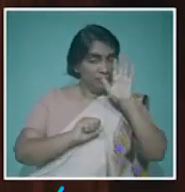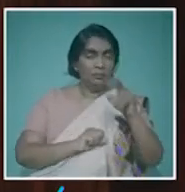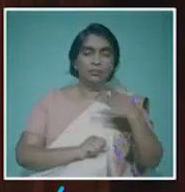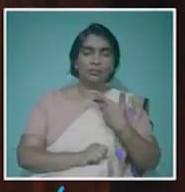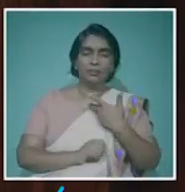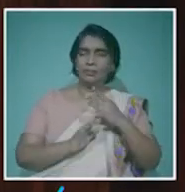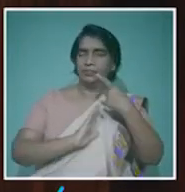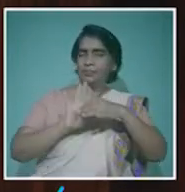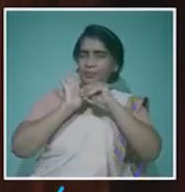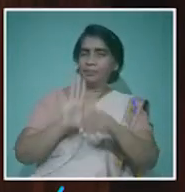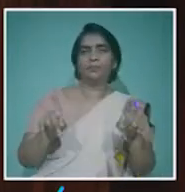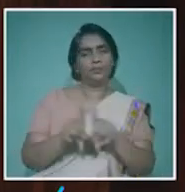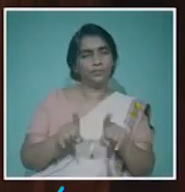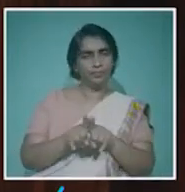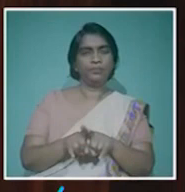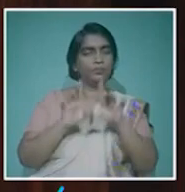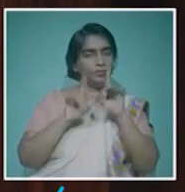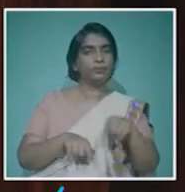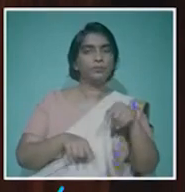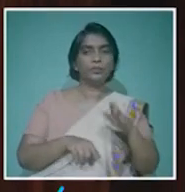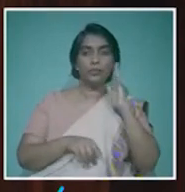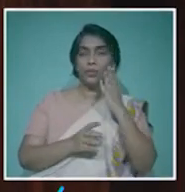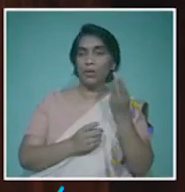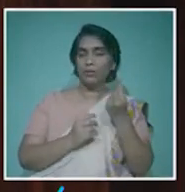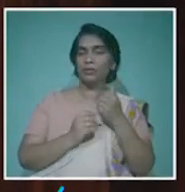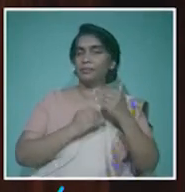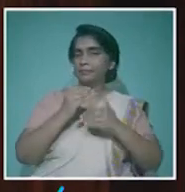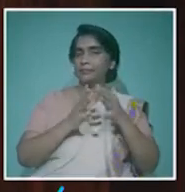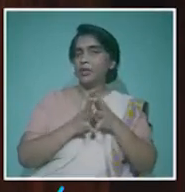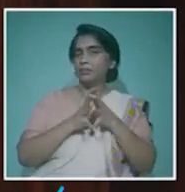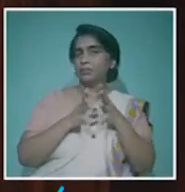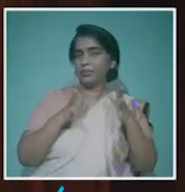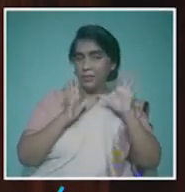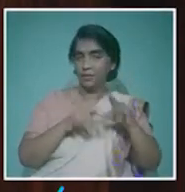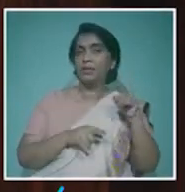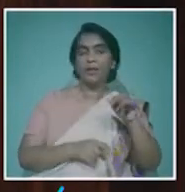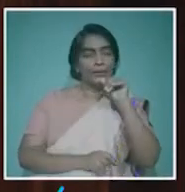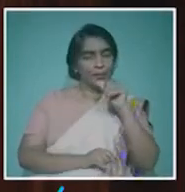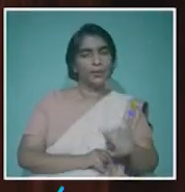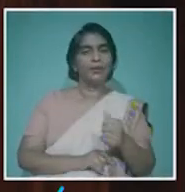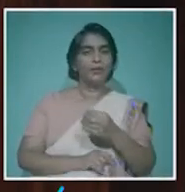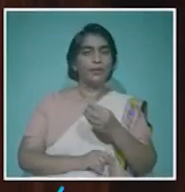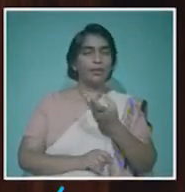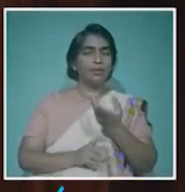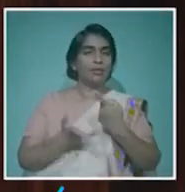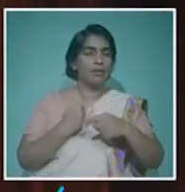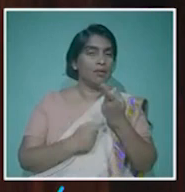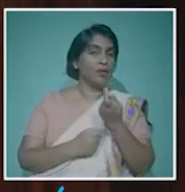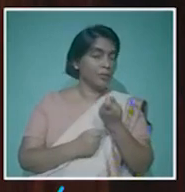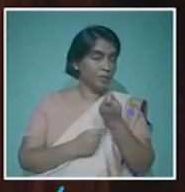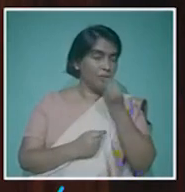ඊටාම දේශද්‍රෝහි වැඩක්. ඒක නිසා දැන් විදේශීය විනිමය ක්‍රමක්‍රමයෙන් වැඩි වෙන නිසා තමයි අත්ත වශයෙන් මේ භාණ්ඩවල තියෙන